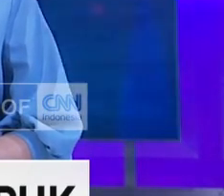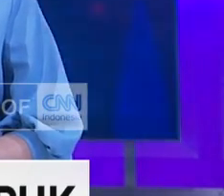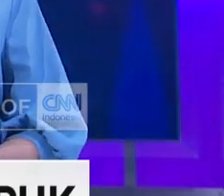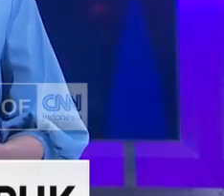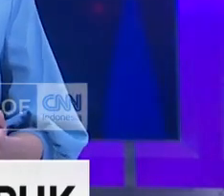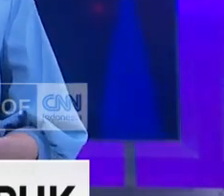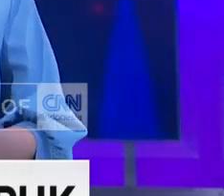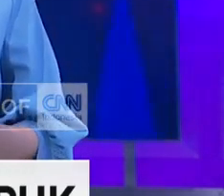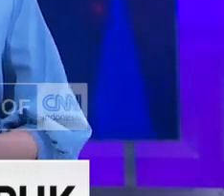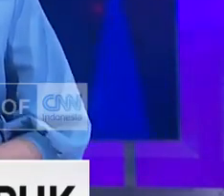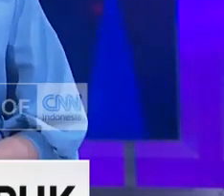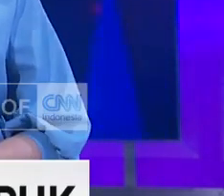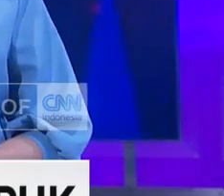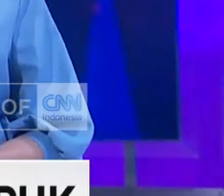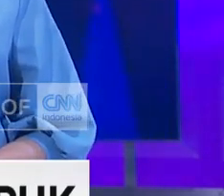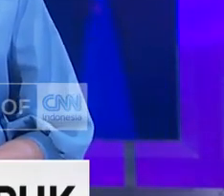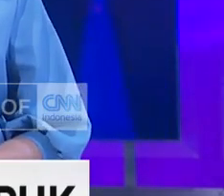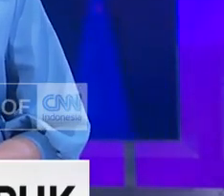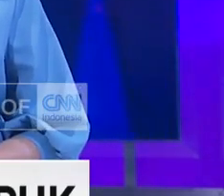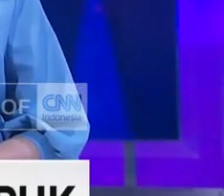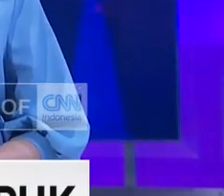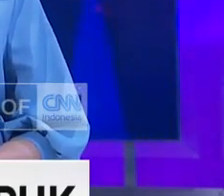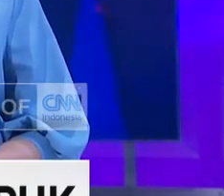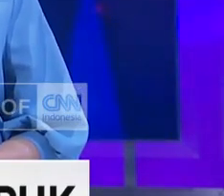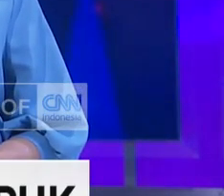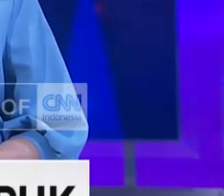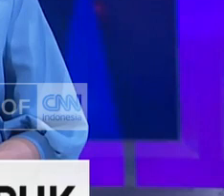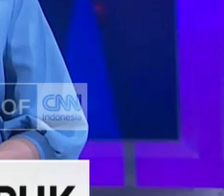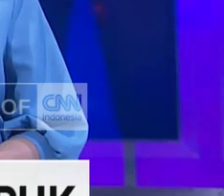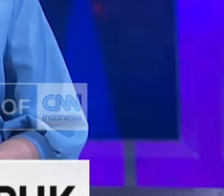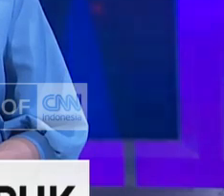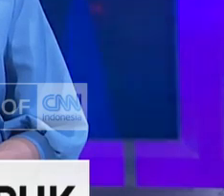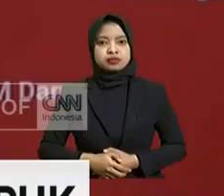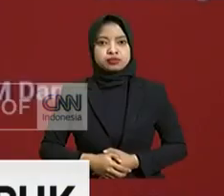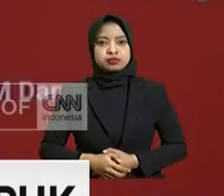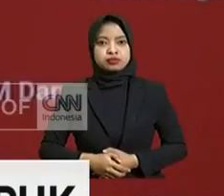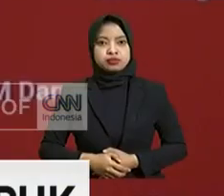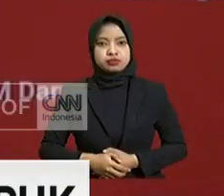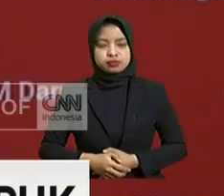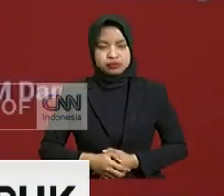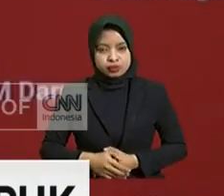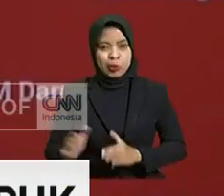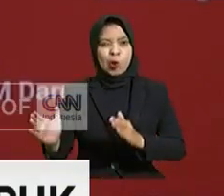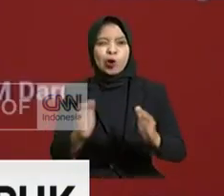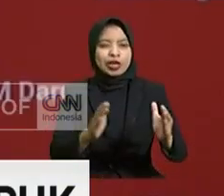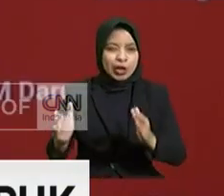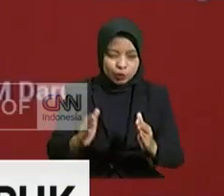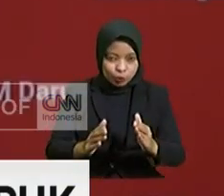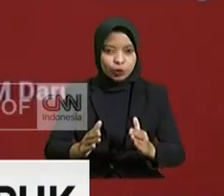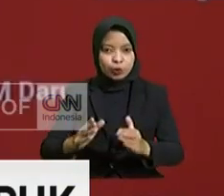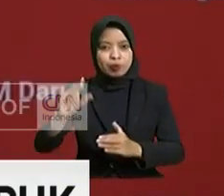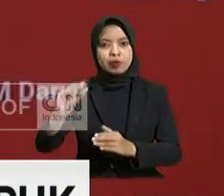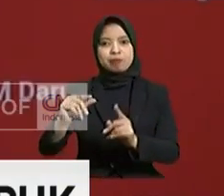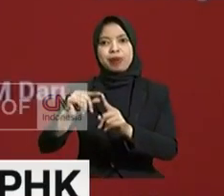PHK dan kebangkrutan perusahaan selama ppkm darurat diberlakukan atur ppkm darurat juga